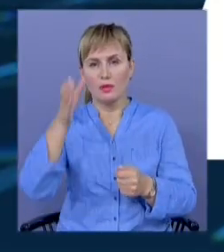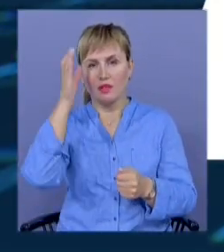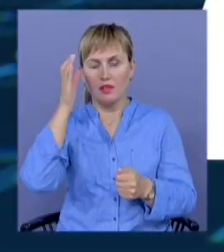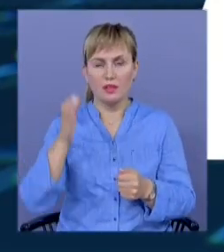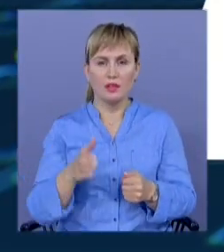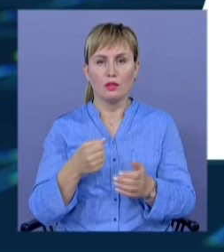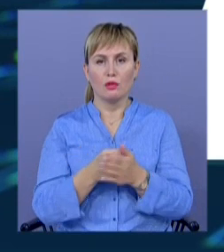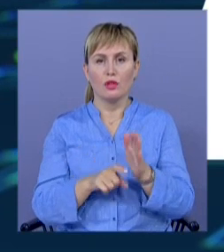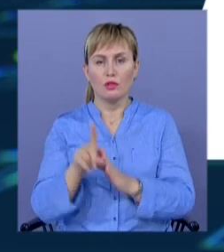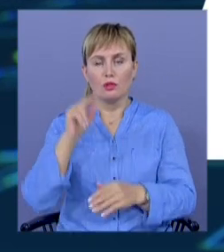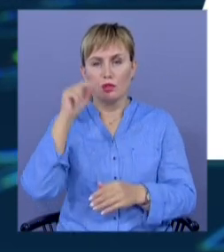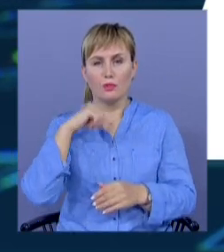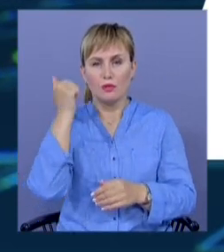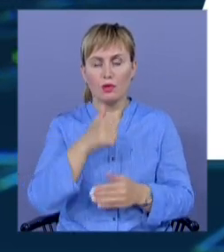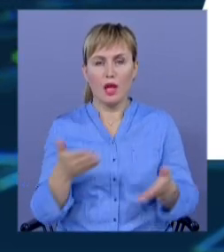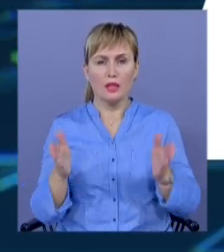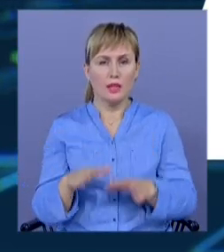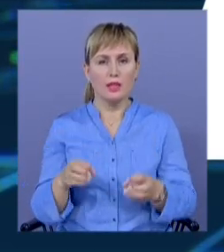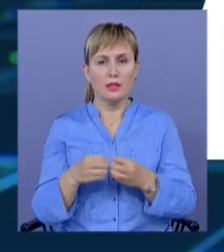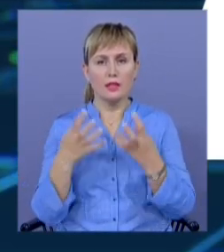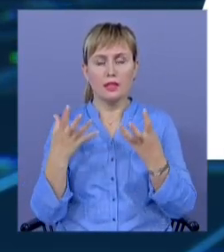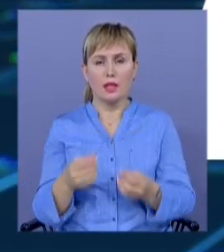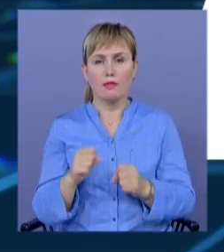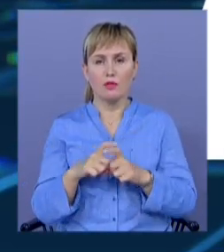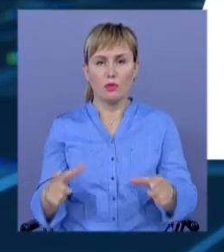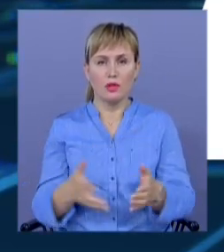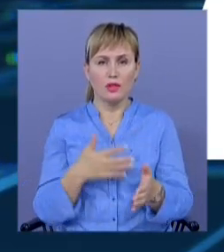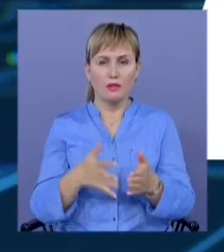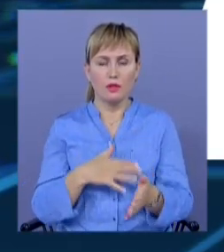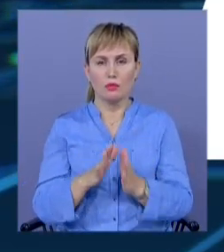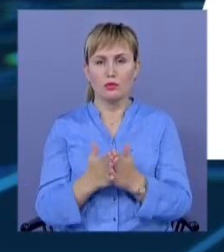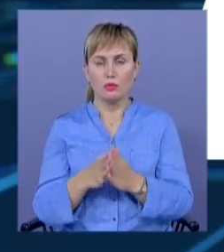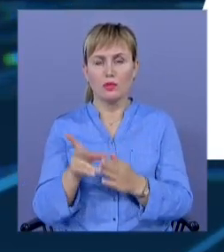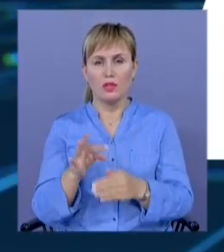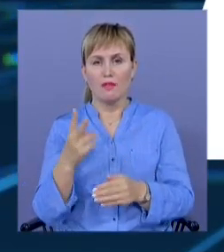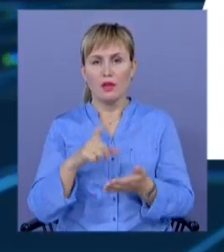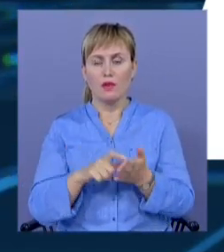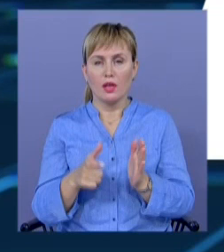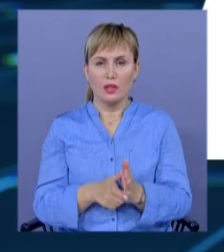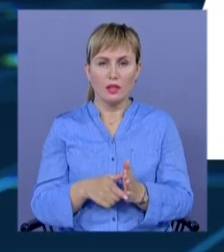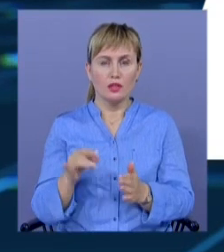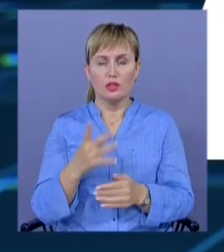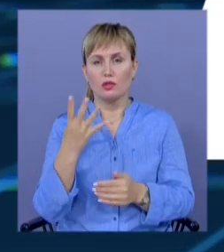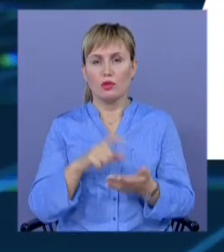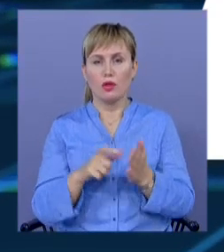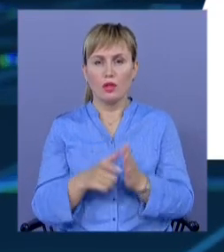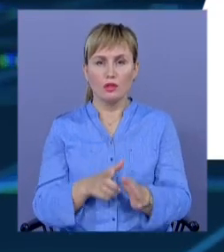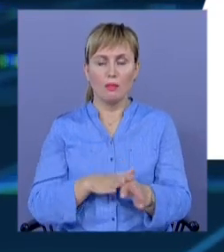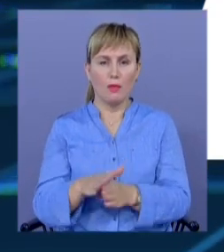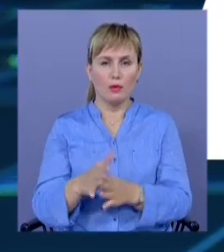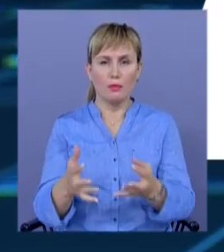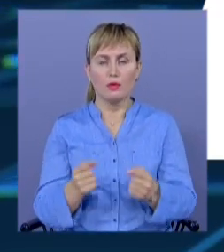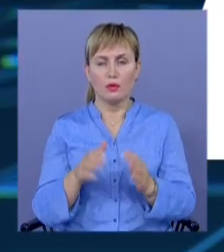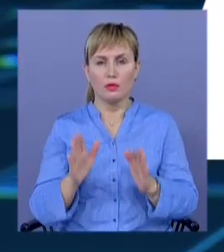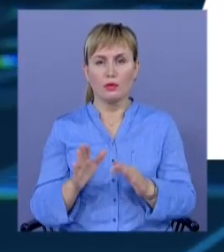образования. До начала учебного года осталось 10 дней, а в школе не хватает учебников для второго класса. Из 4 классов полный набор